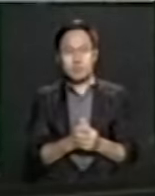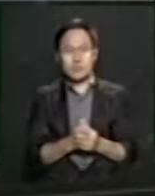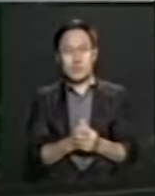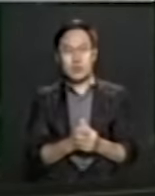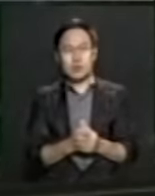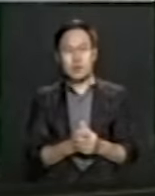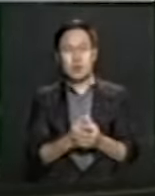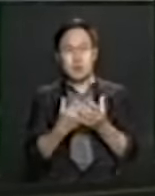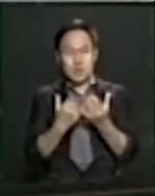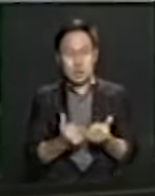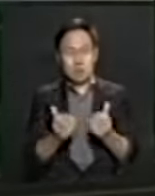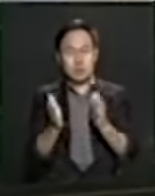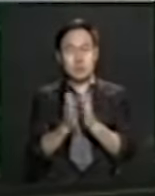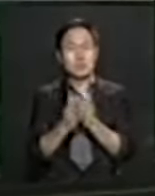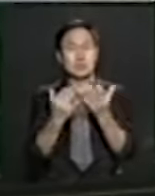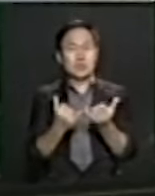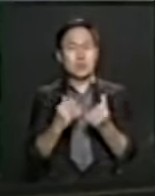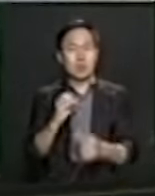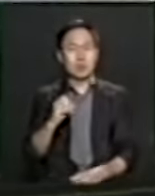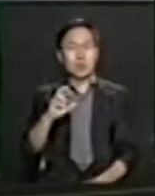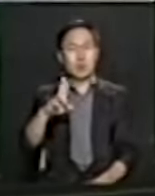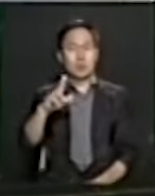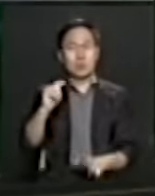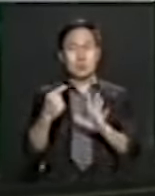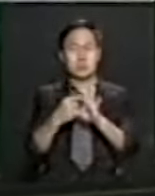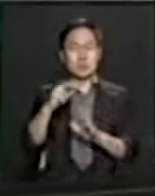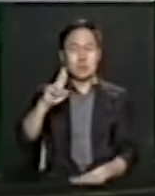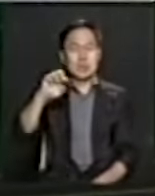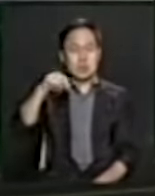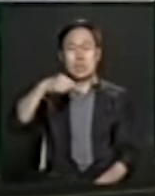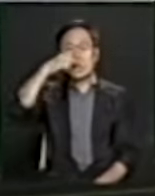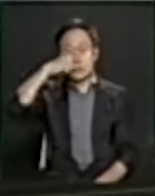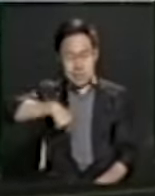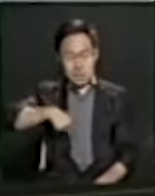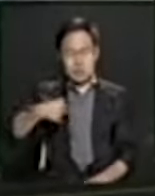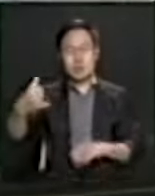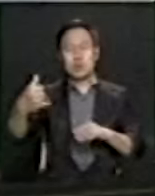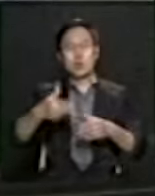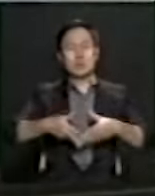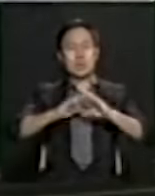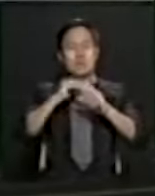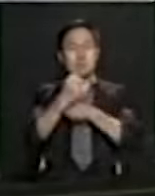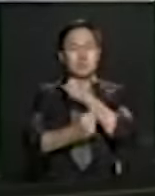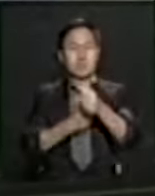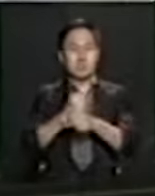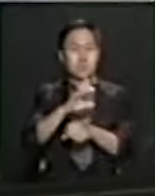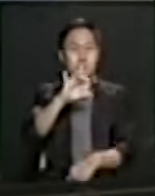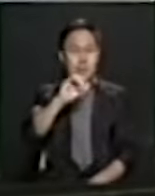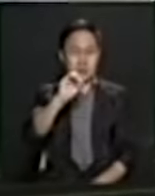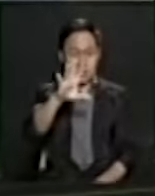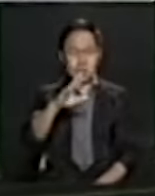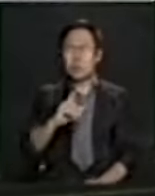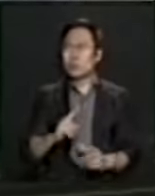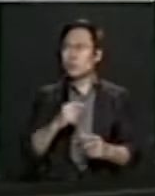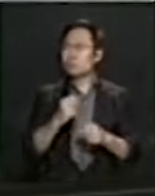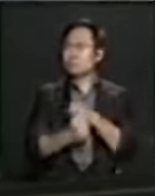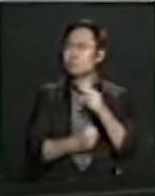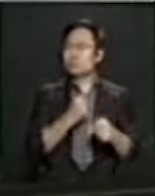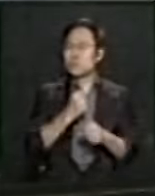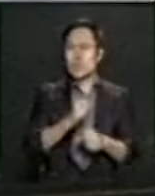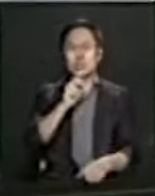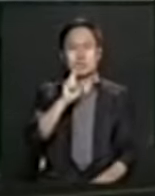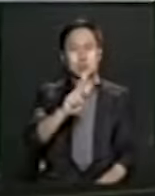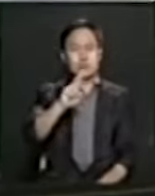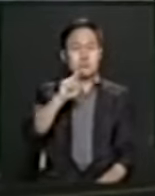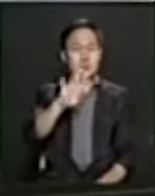รตารี่เนี่ยเข้ามาประเทศไทยเนี่ยได้85ปีแล้วตั้งแต่ปี2473จนปัจจุบันก็ทำกิ